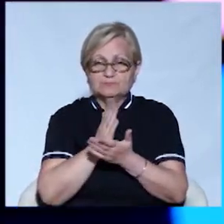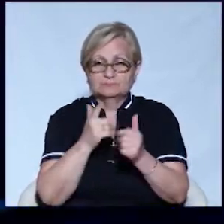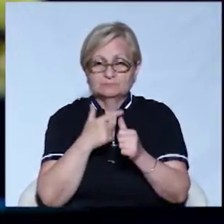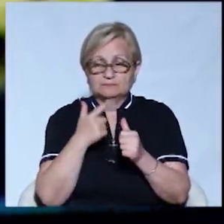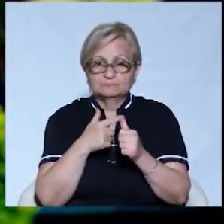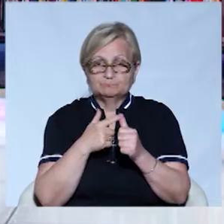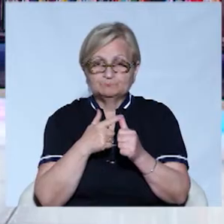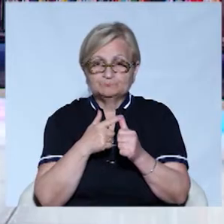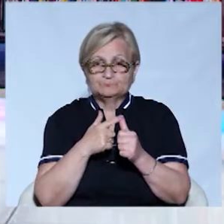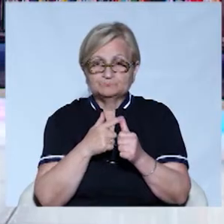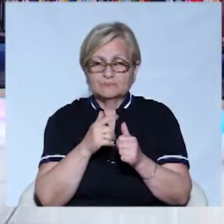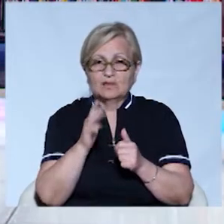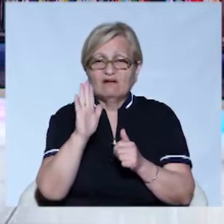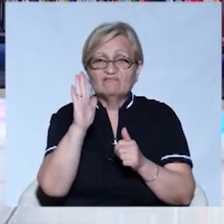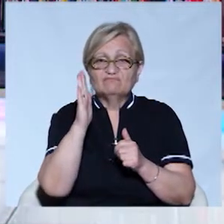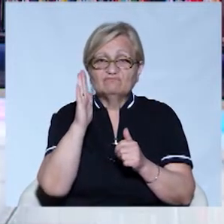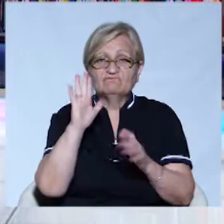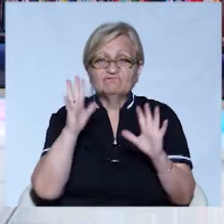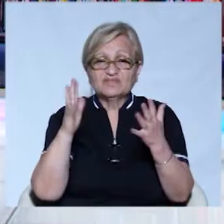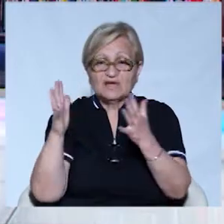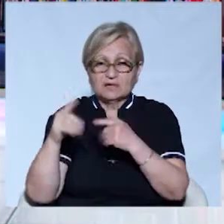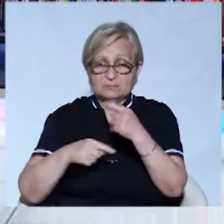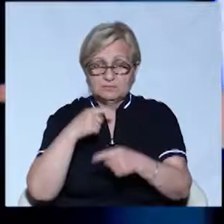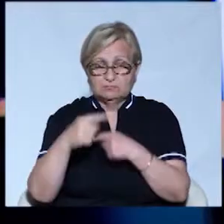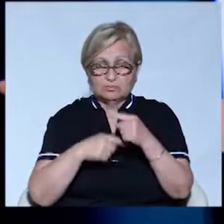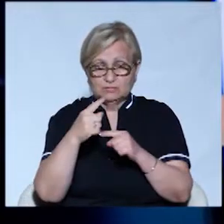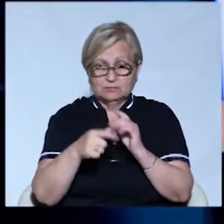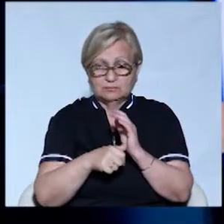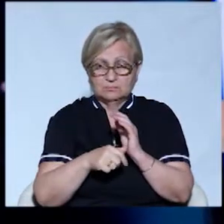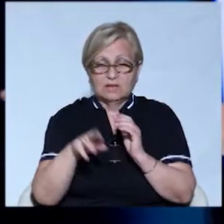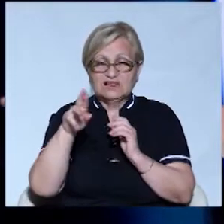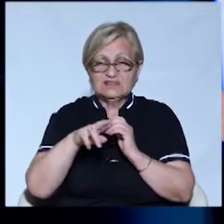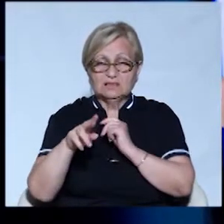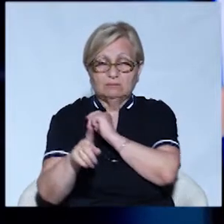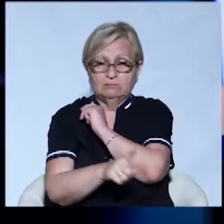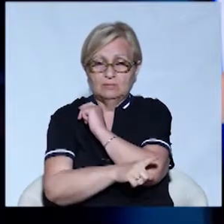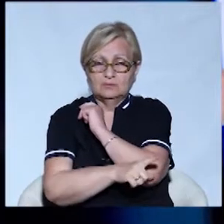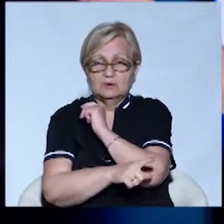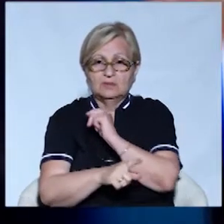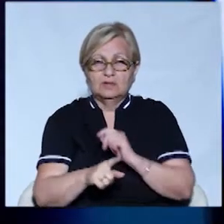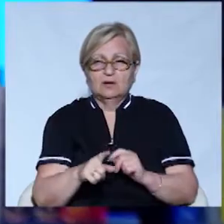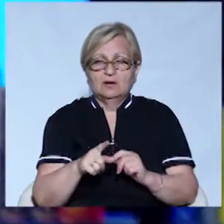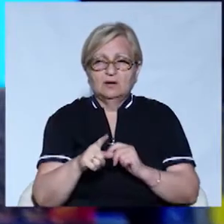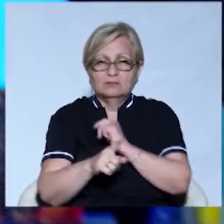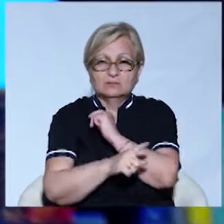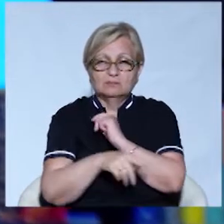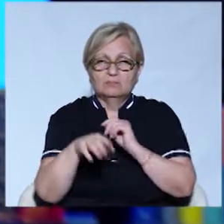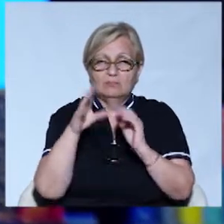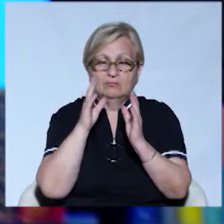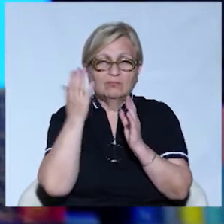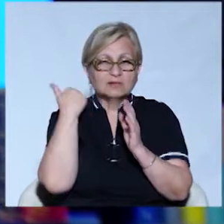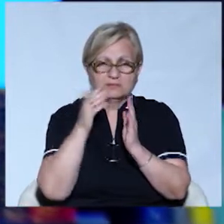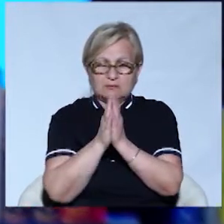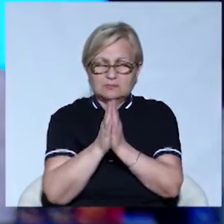არსებითი სახელი ვითარებით ბრუნვაში. დ ბოლოს არტით, დონით მთავრდება. გახსოვთ რომ